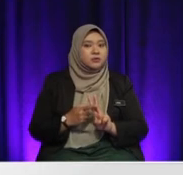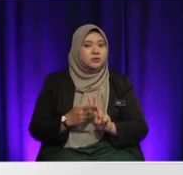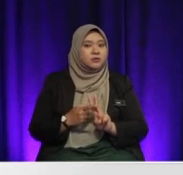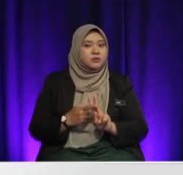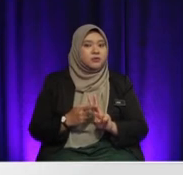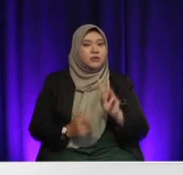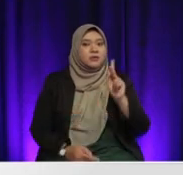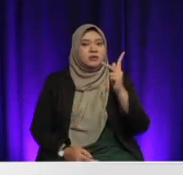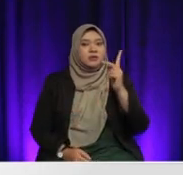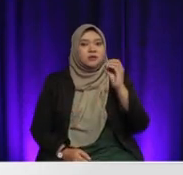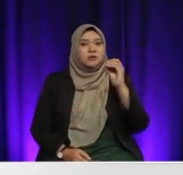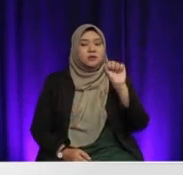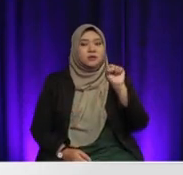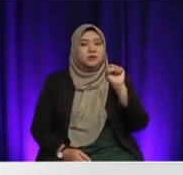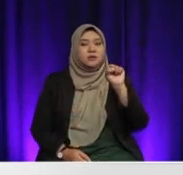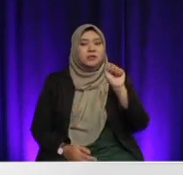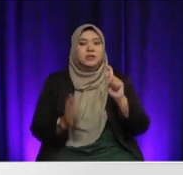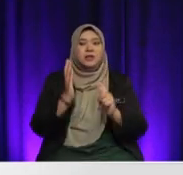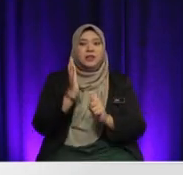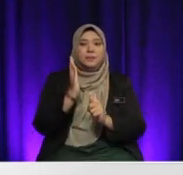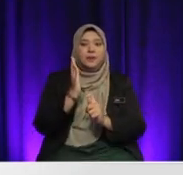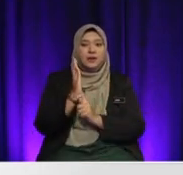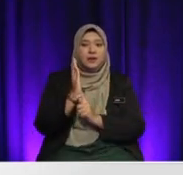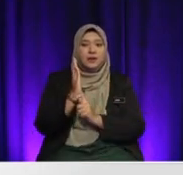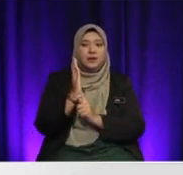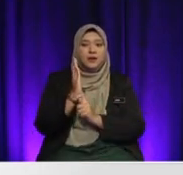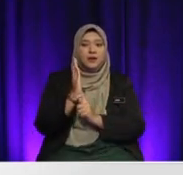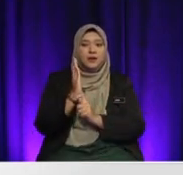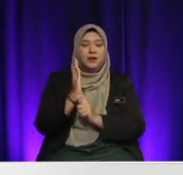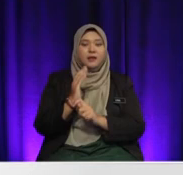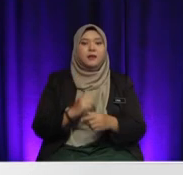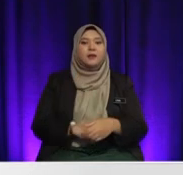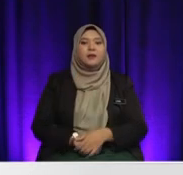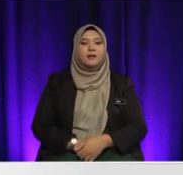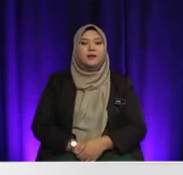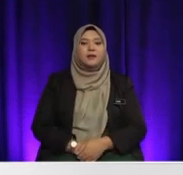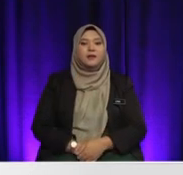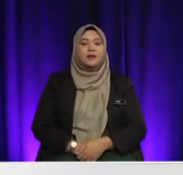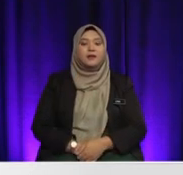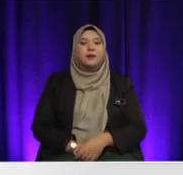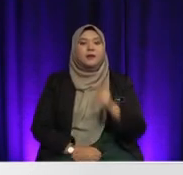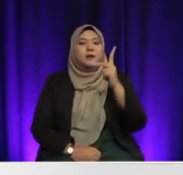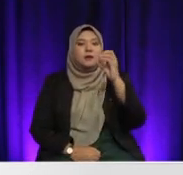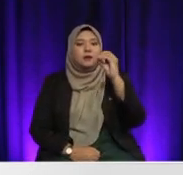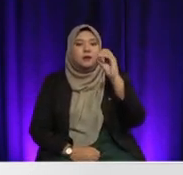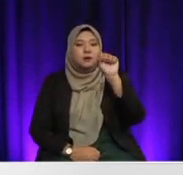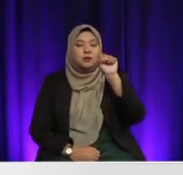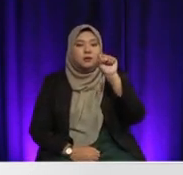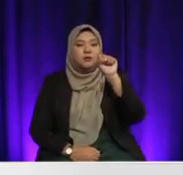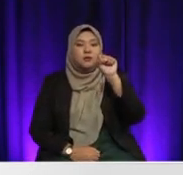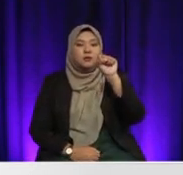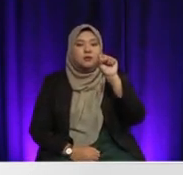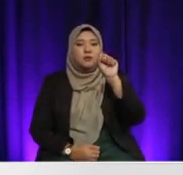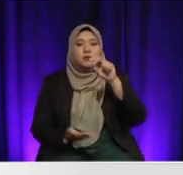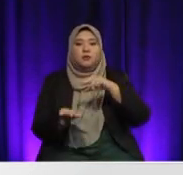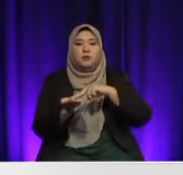sampingan. Yang biasanya kalau dekat dapur, kita pakai ni lah. Kos gas, elektrik, air dan kalau